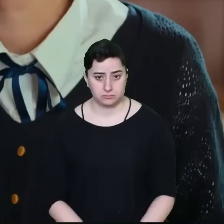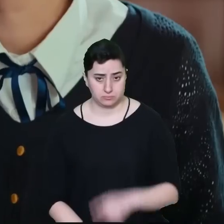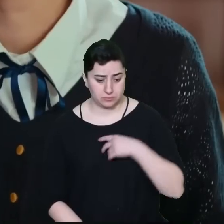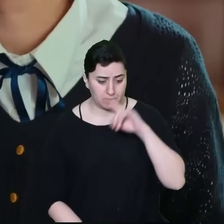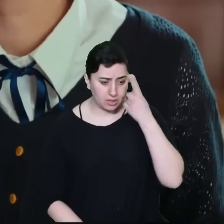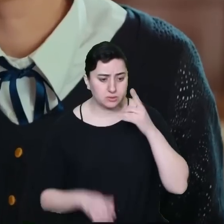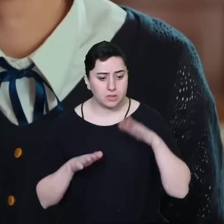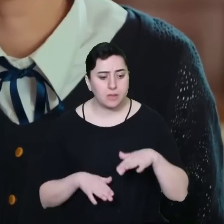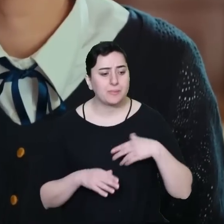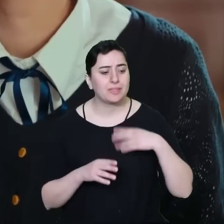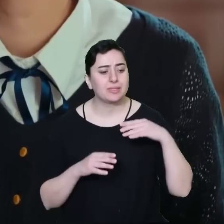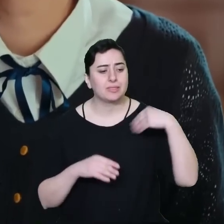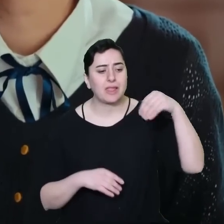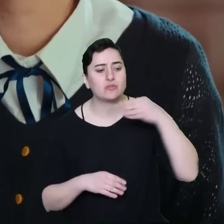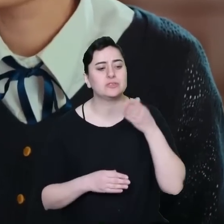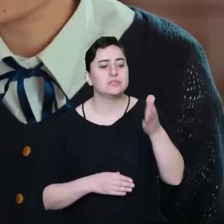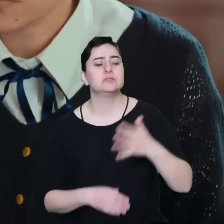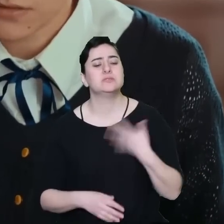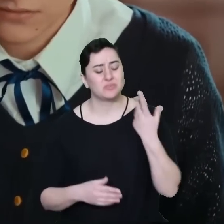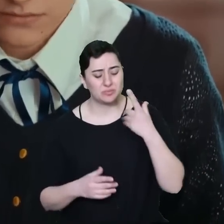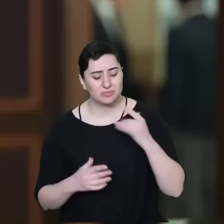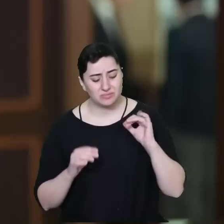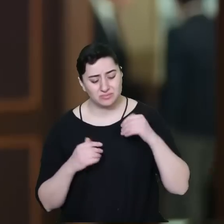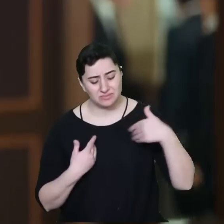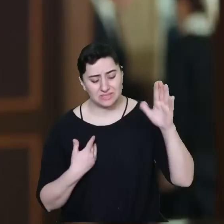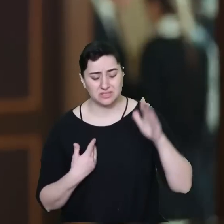Yalnız kalmak için çıkmadım teneffüse. Git başımdan.